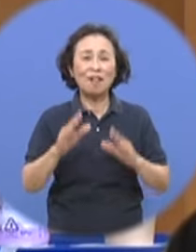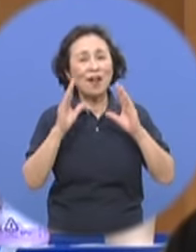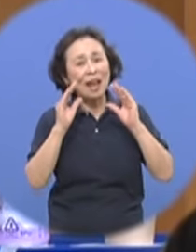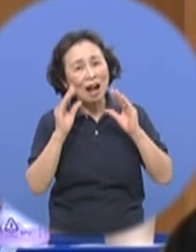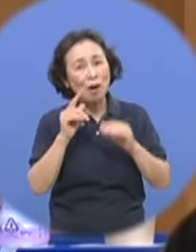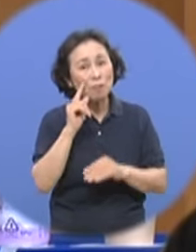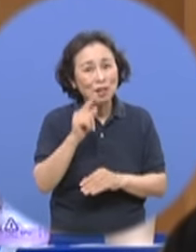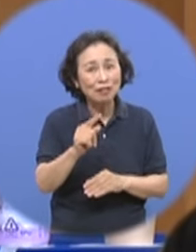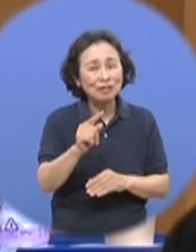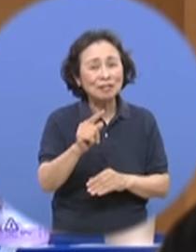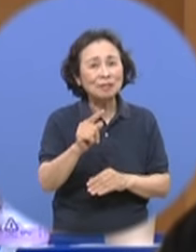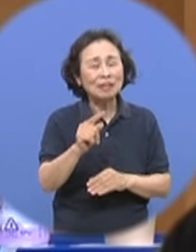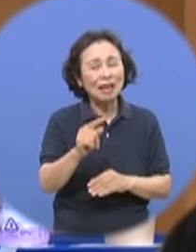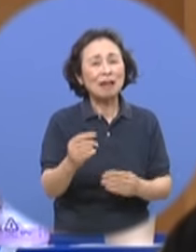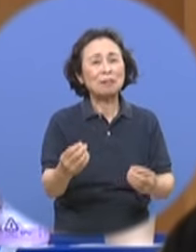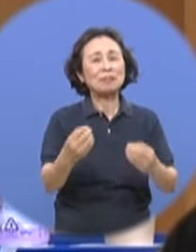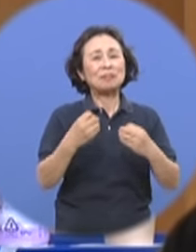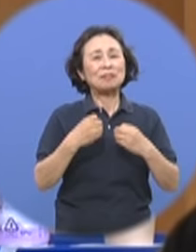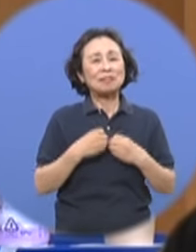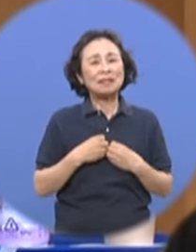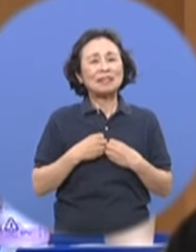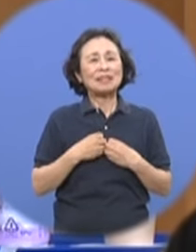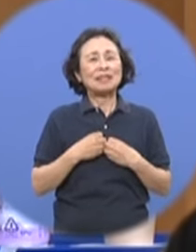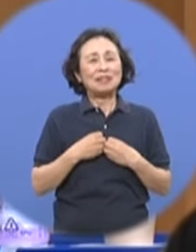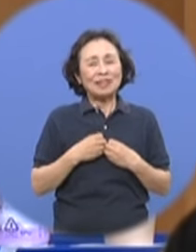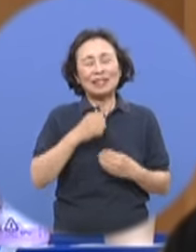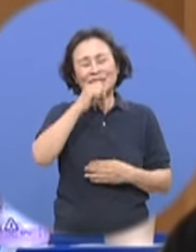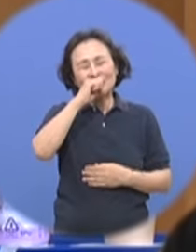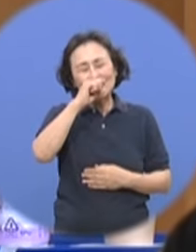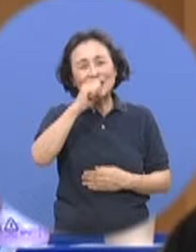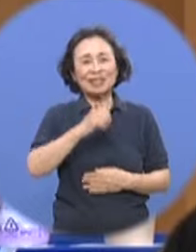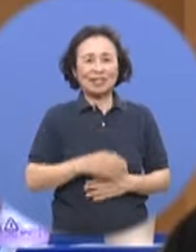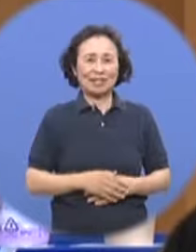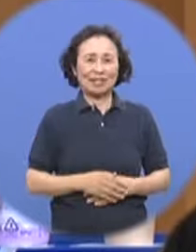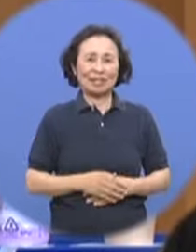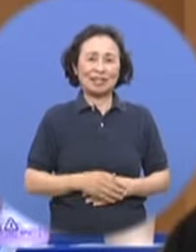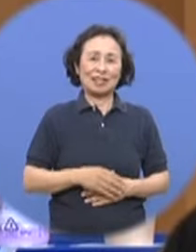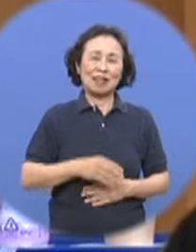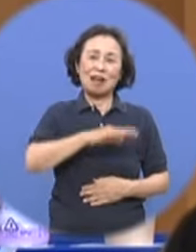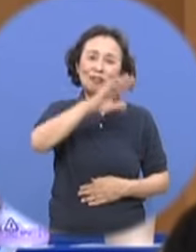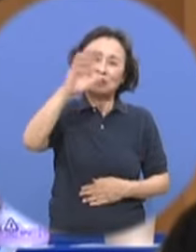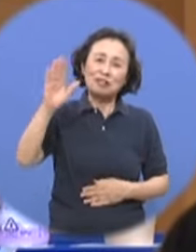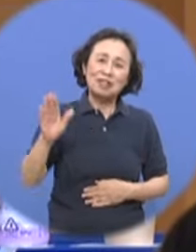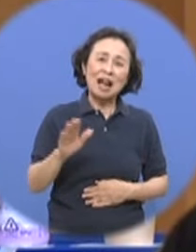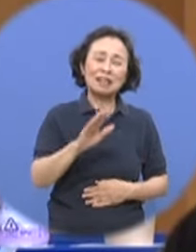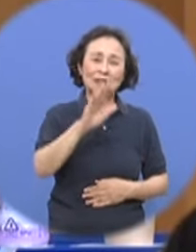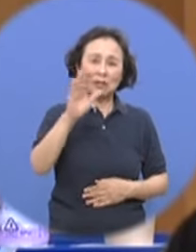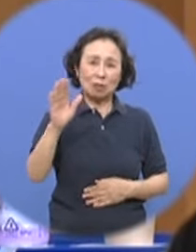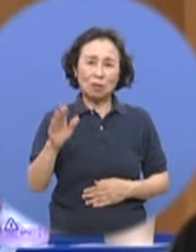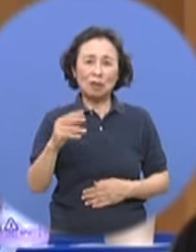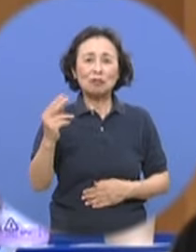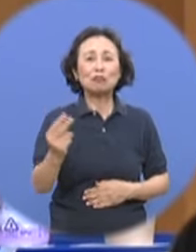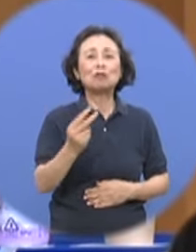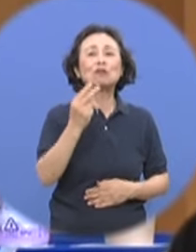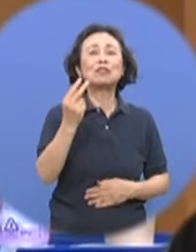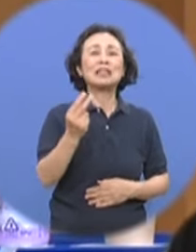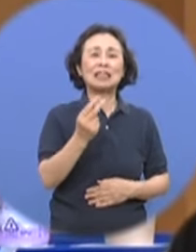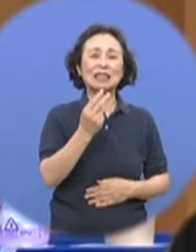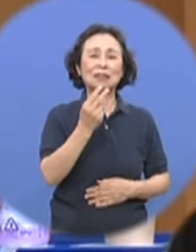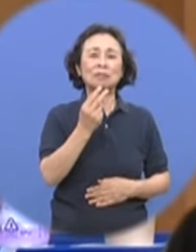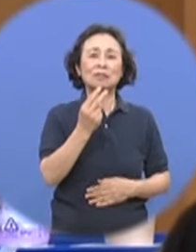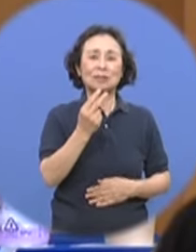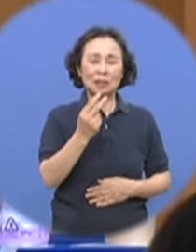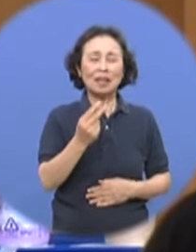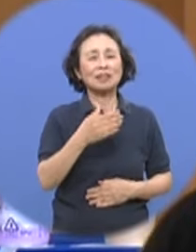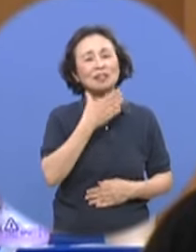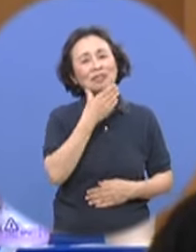を見てるだけでなんかええ感じですよね。そこのね、空間とね、空気感がね、すご